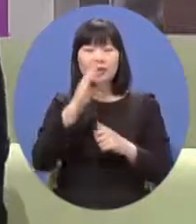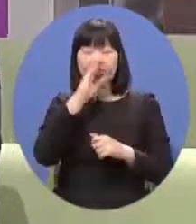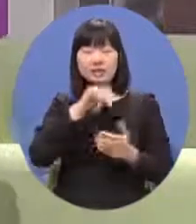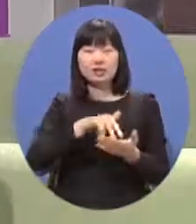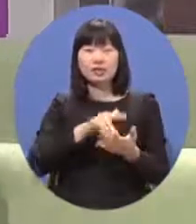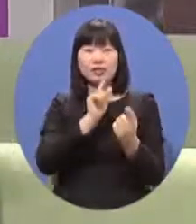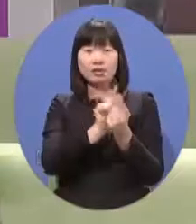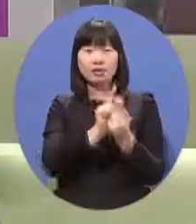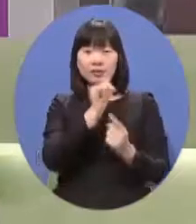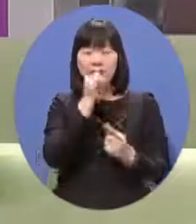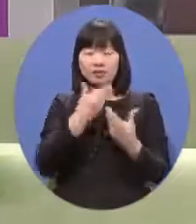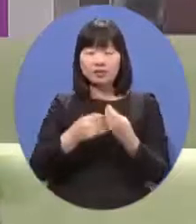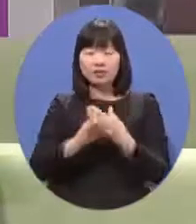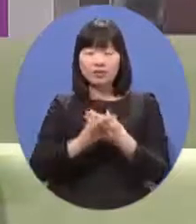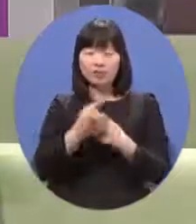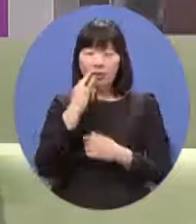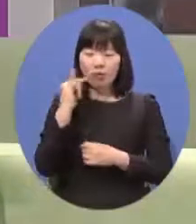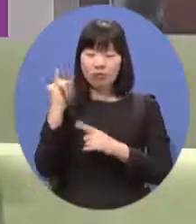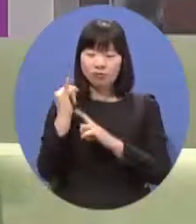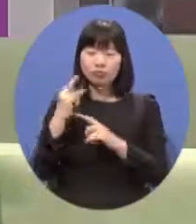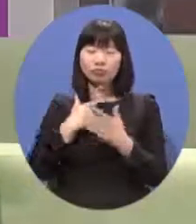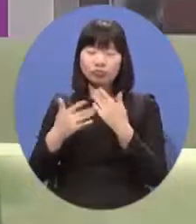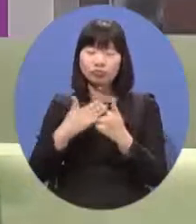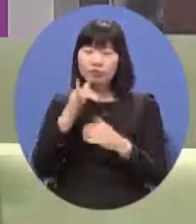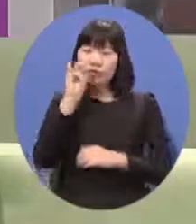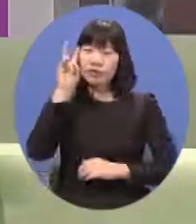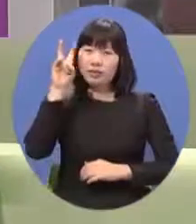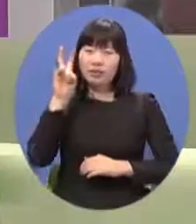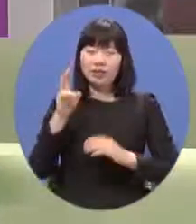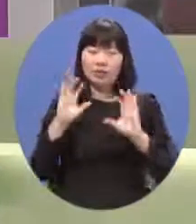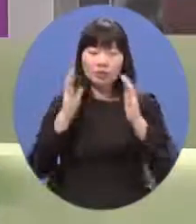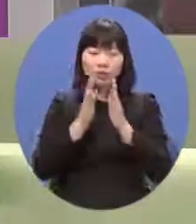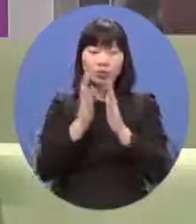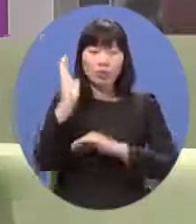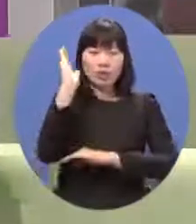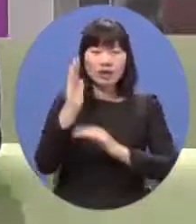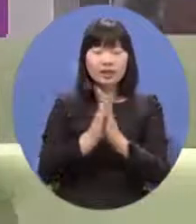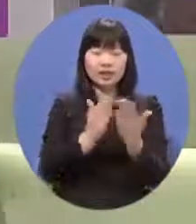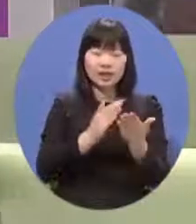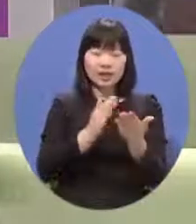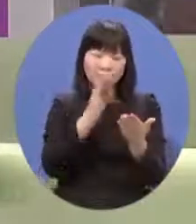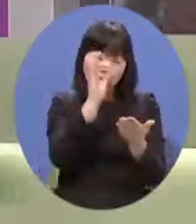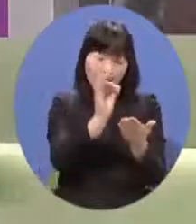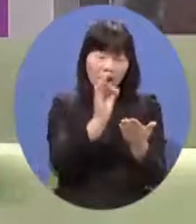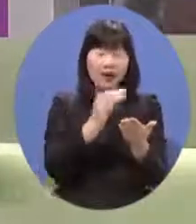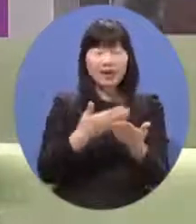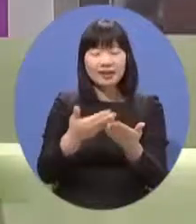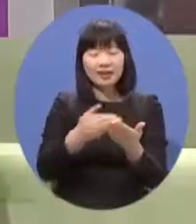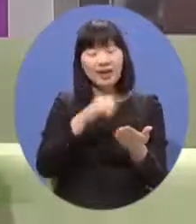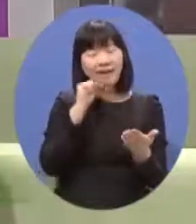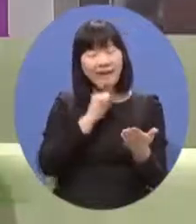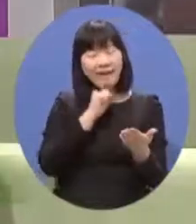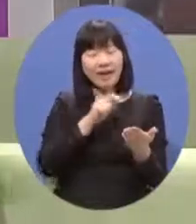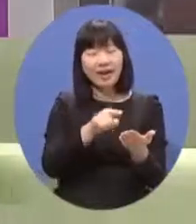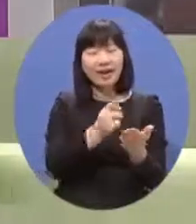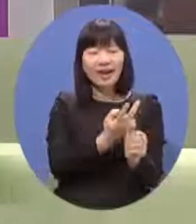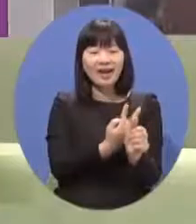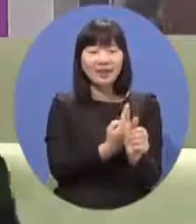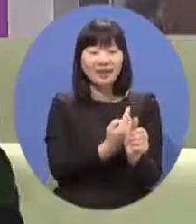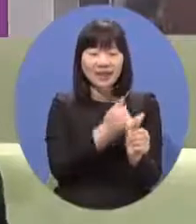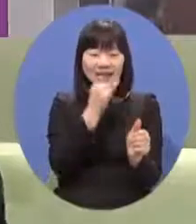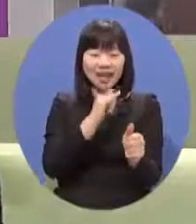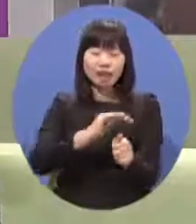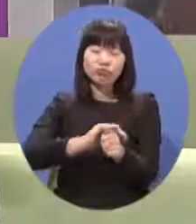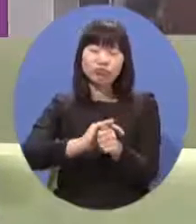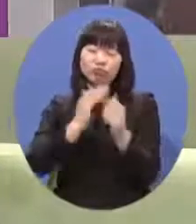생겨요. 예를 들면 우리 아이들 어머님들도 경험해 보셨을 텐데 동화책을 딱 폈을 때 그림 보는 거 좋아하는 아이들이 있어요. 네. 여기서 토끼가 막 뛰네,